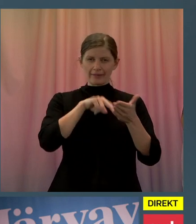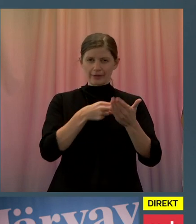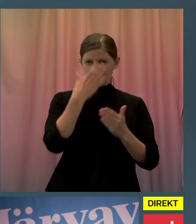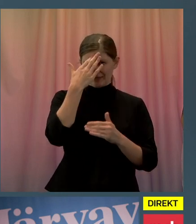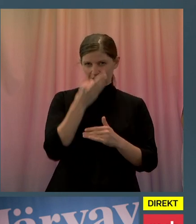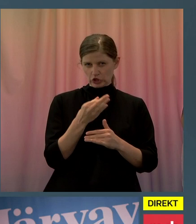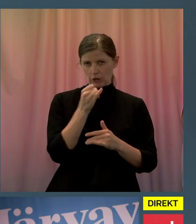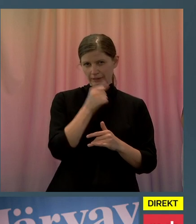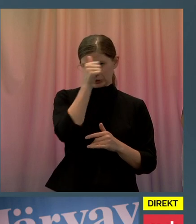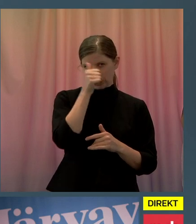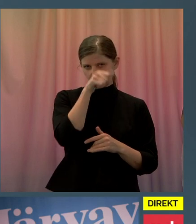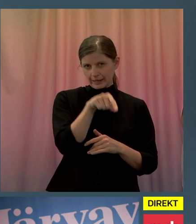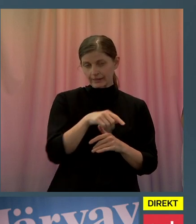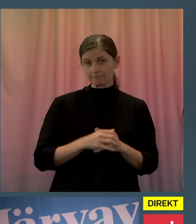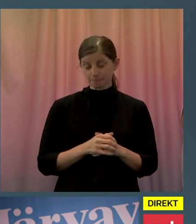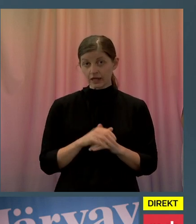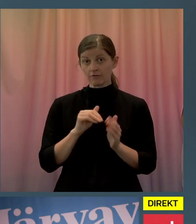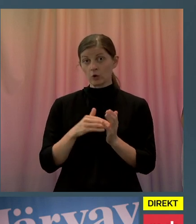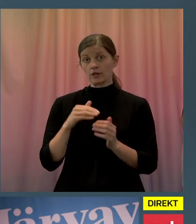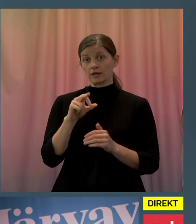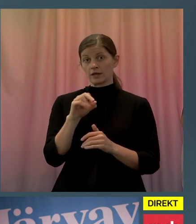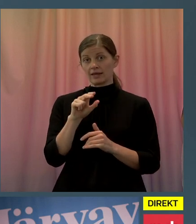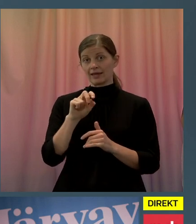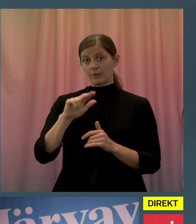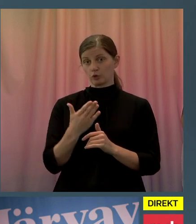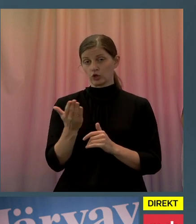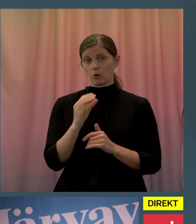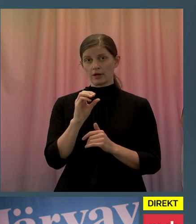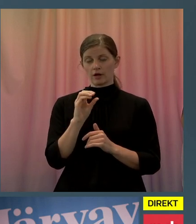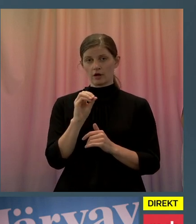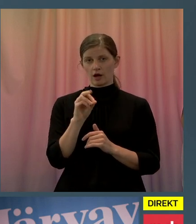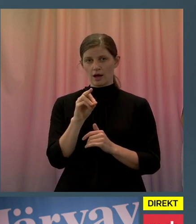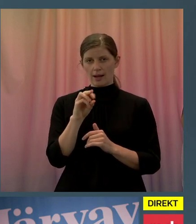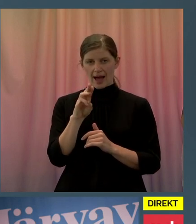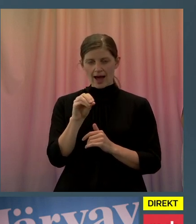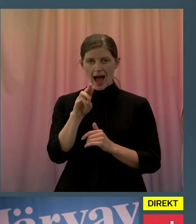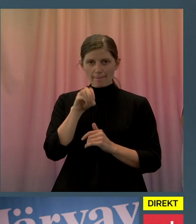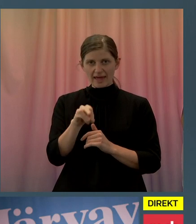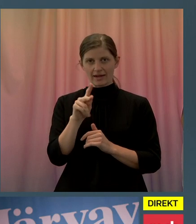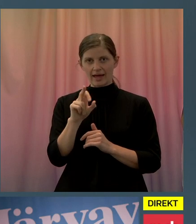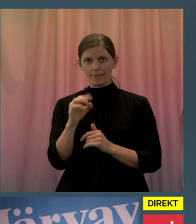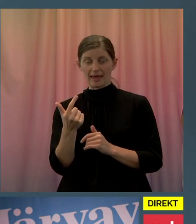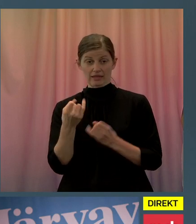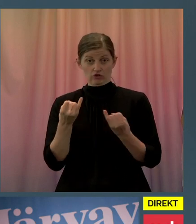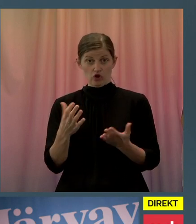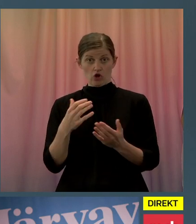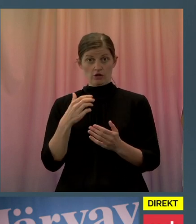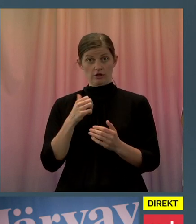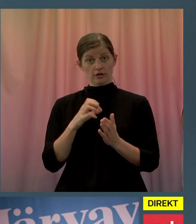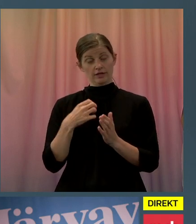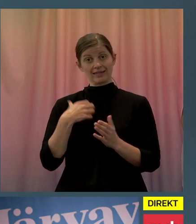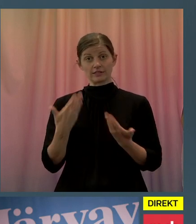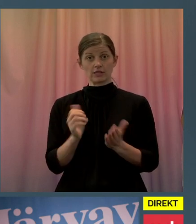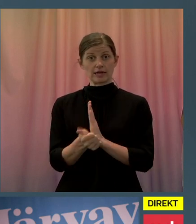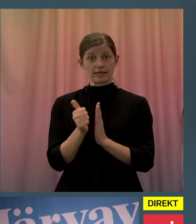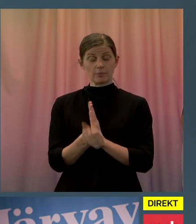gymnasium. Från Rinkeby kommer Arin Karapet som idag är moderat riksdagsledamot. Eller 20-åriga Jamila